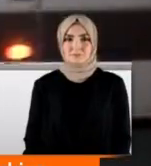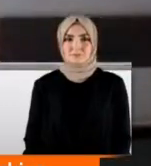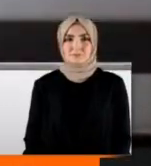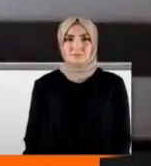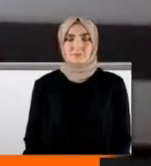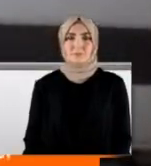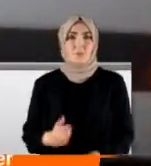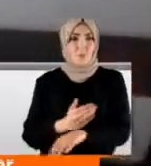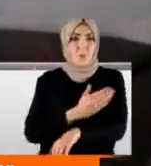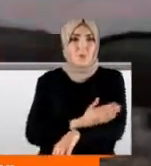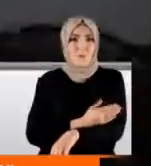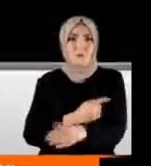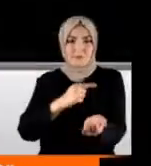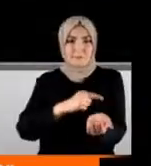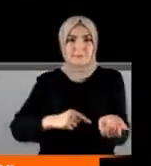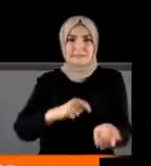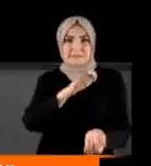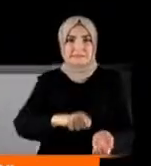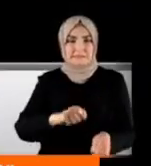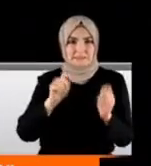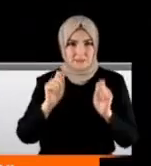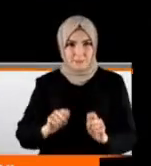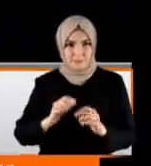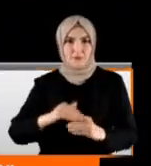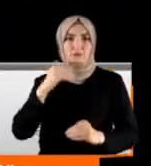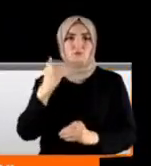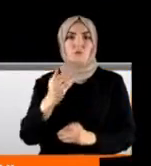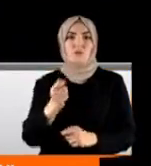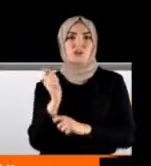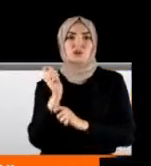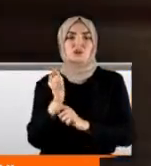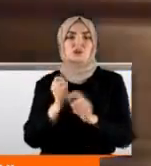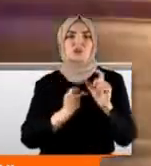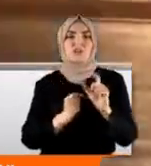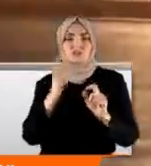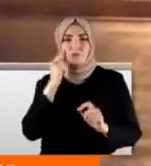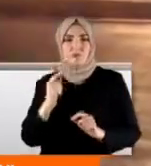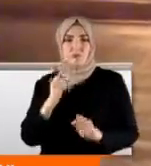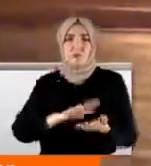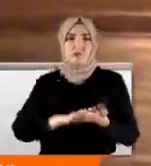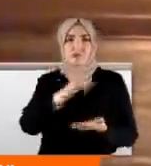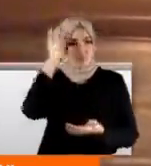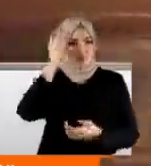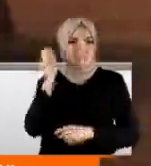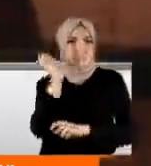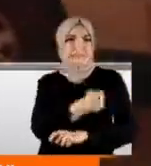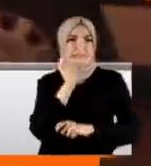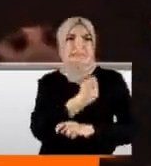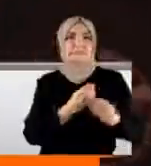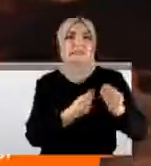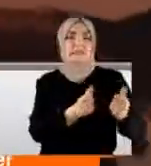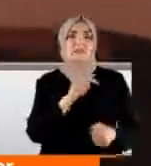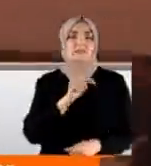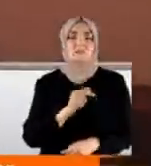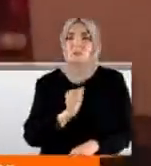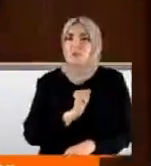Önce bileğini kesti, sonra eline geçirdiği çekiçle arkadaşının başını ezdi. Bu korkunç cinayeti 13 yaşındaki